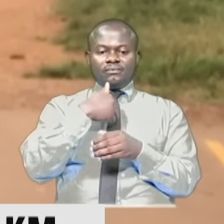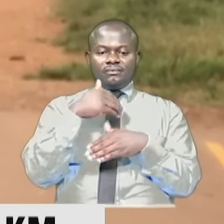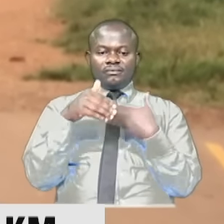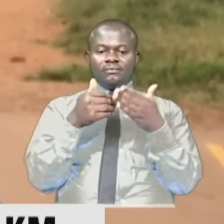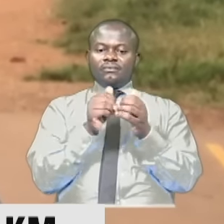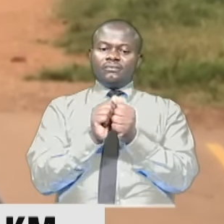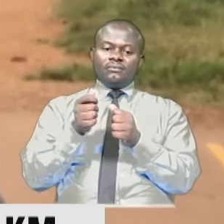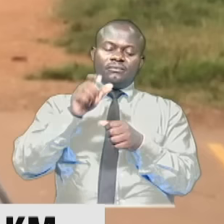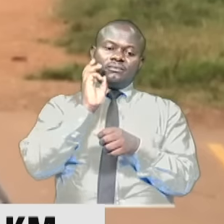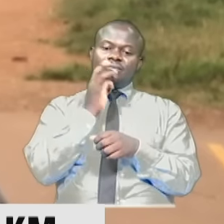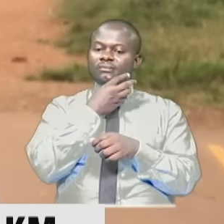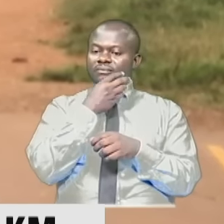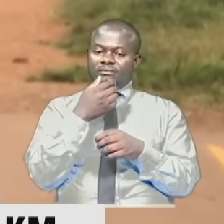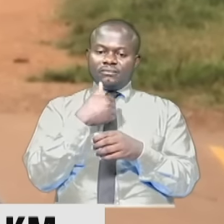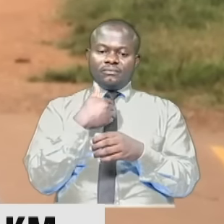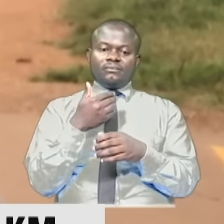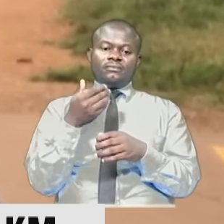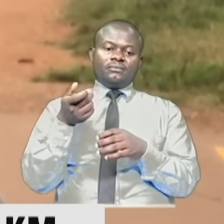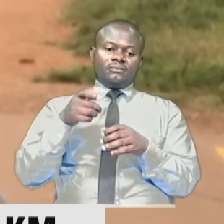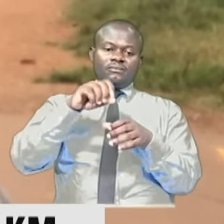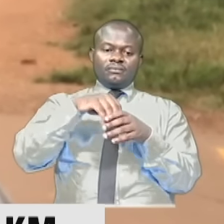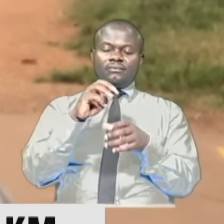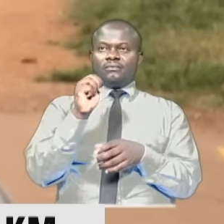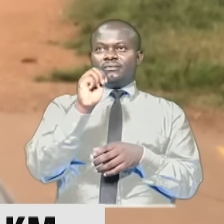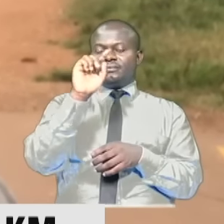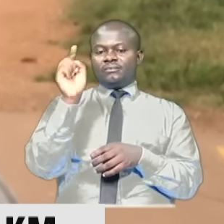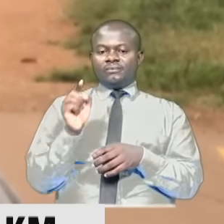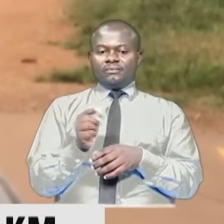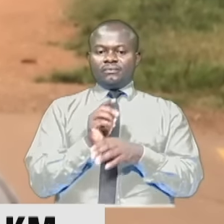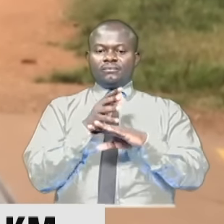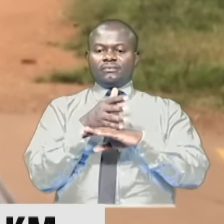tuziyongera amazi dufite ziyongeraho metero kibe zigera mu